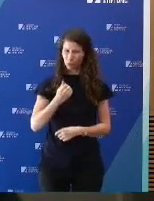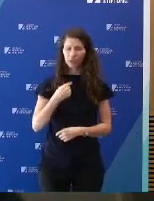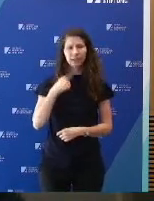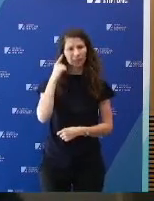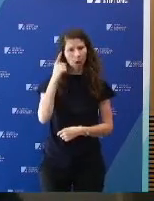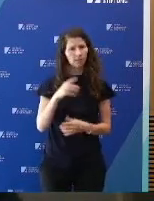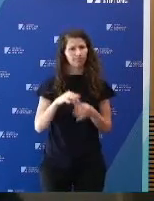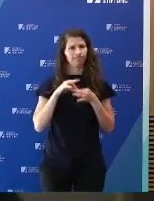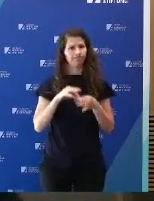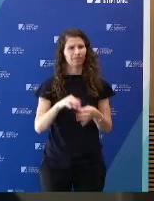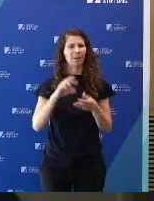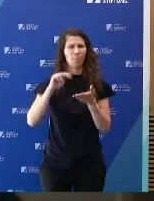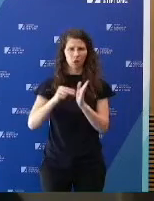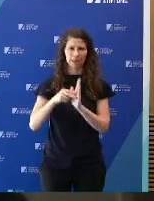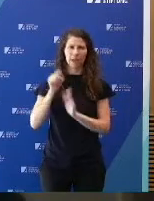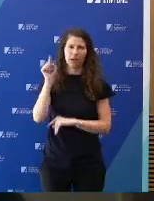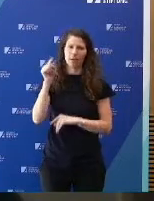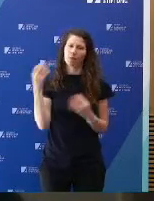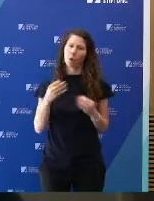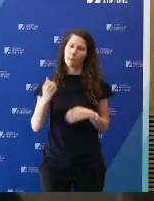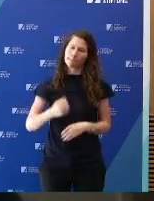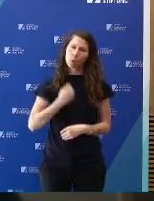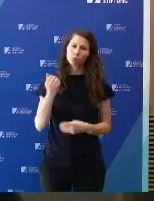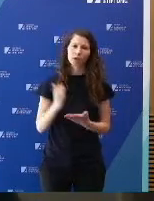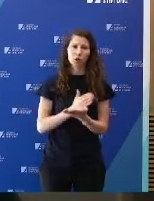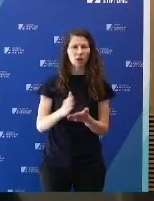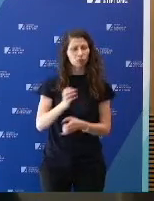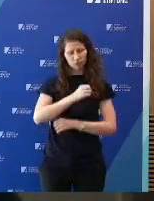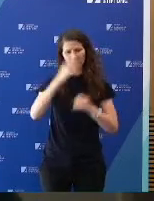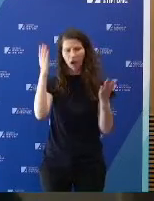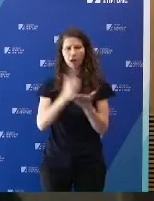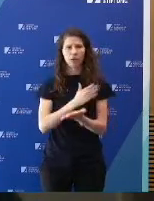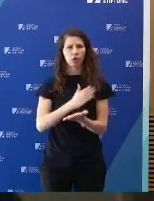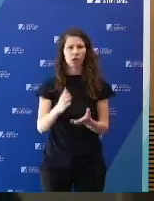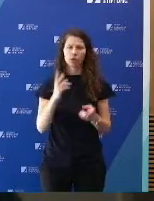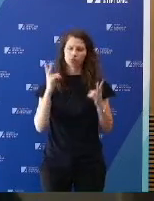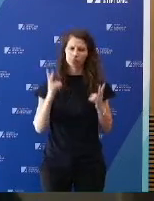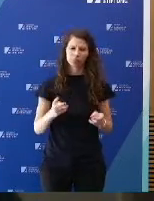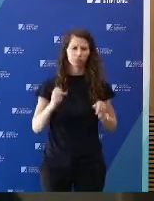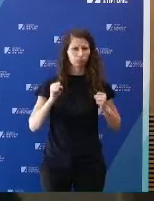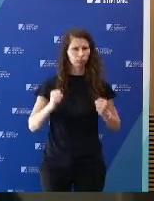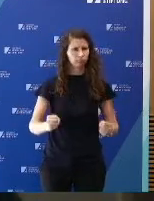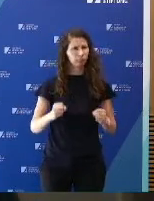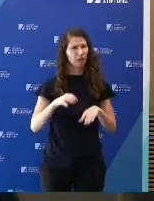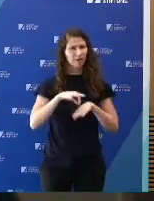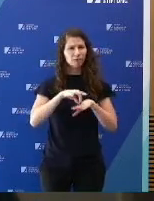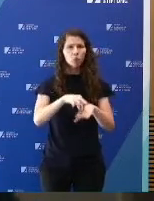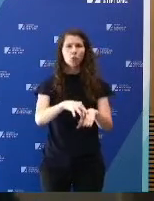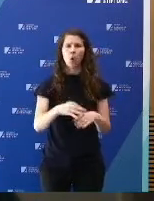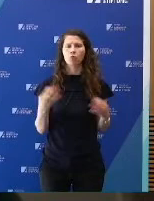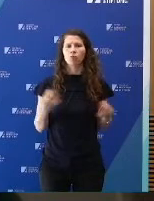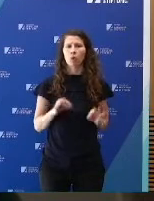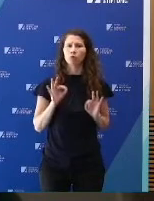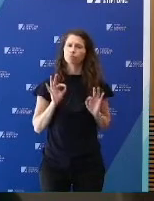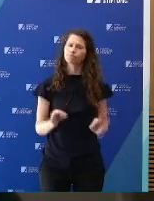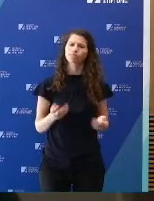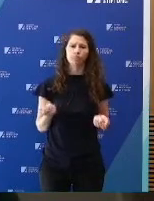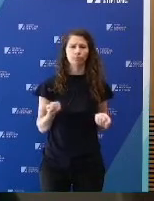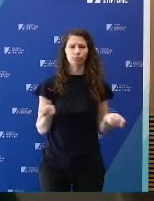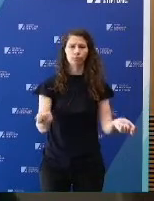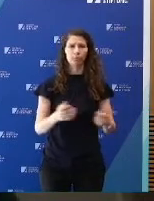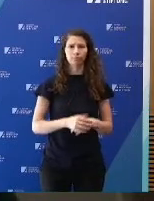Politik jetzt mutige Entscheidungen braucht, klare Entscheidungen und zwar eine ganz, ganz starke Führung auch, was diese Frage angeht. Denn was wir uns nicht